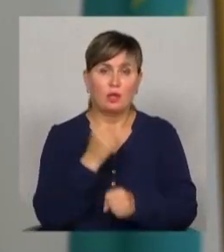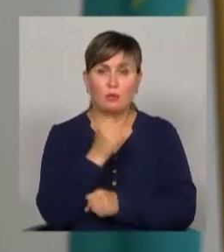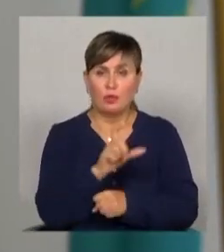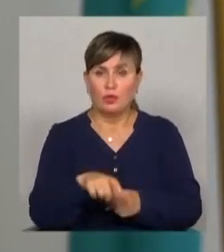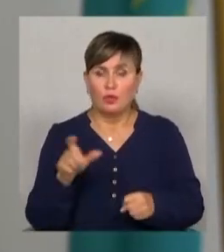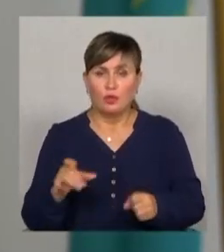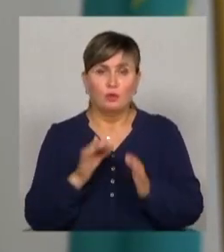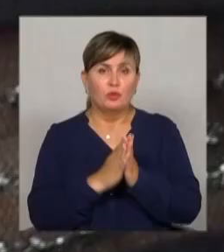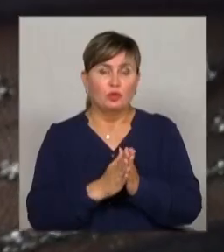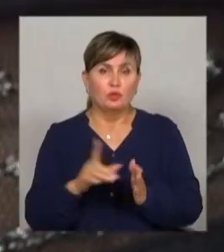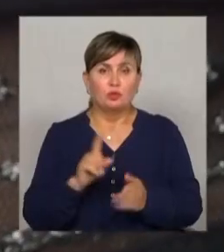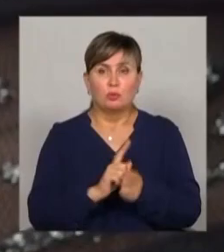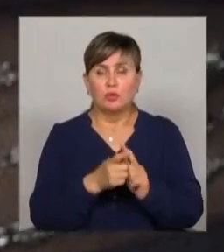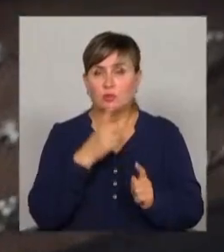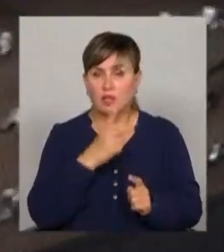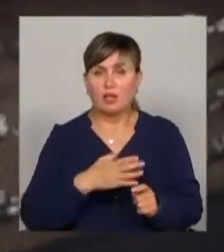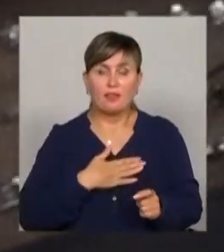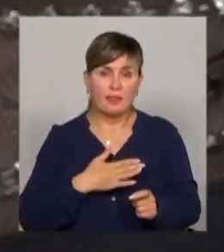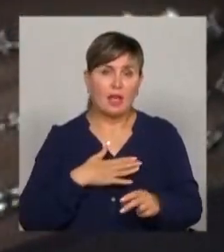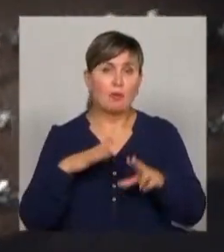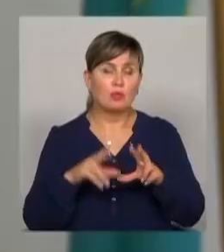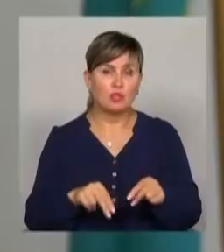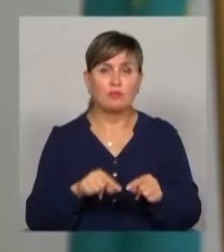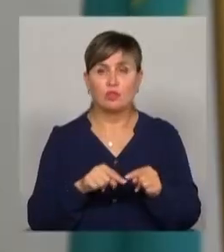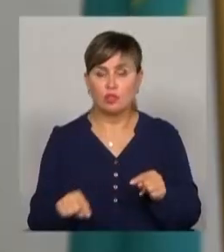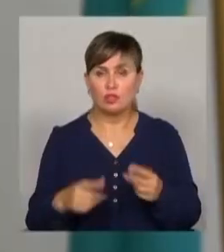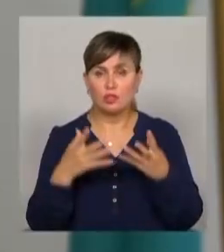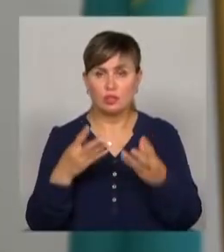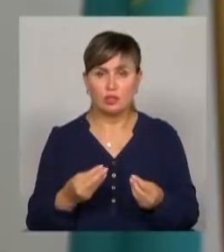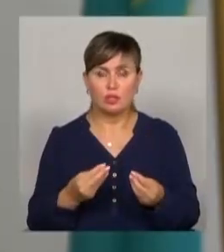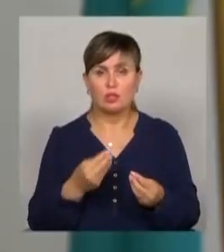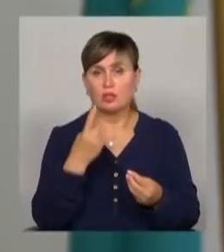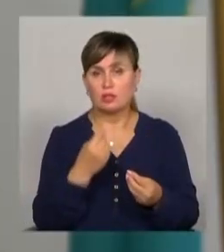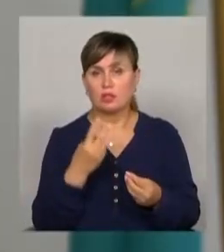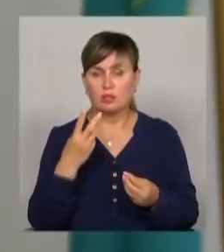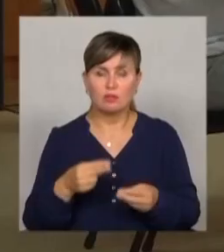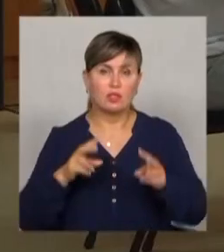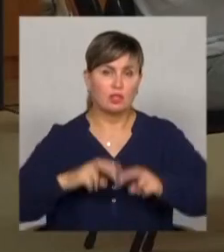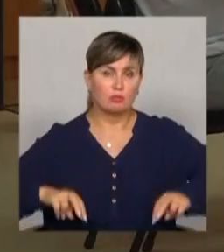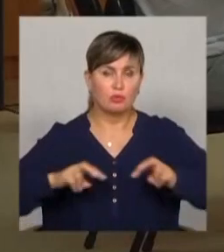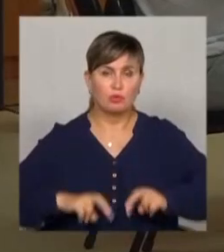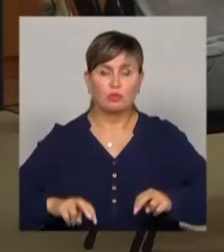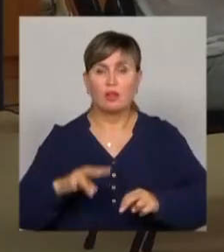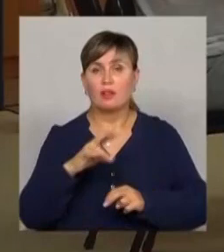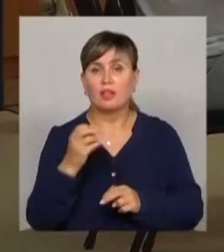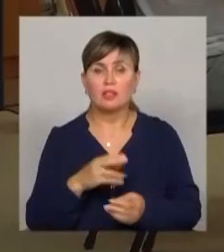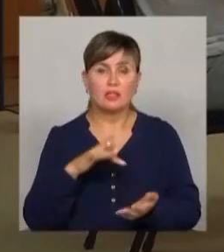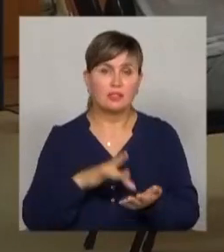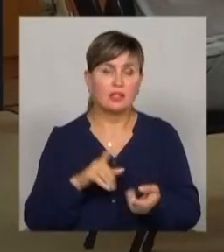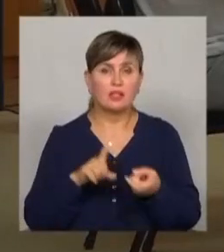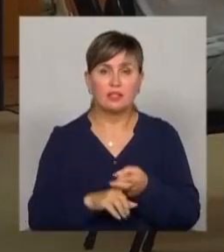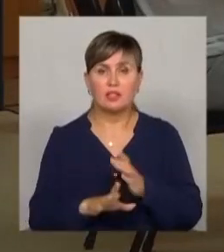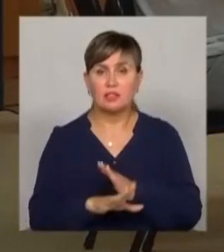и просили, чтобы они пересмотрели и наши. Обещали, что в течение дня-двух дней разберутся. А вот в Национальном центре